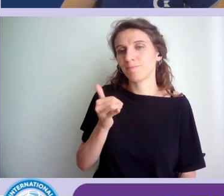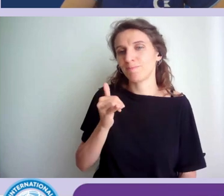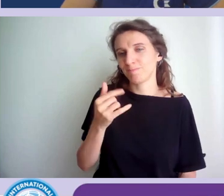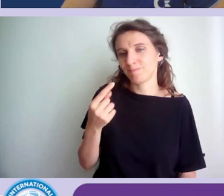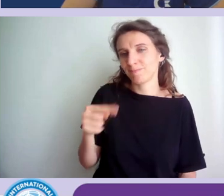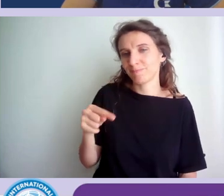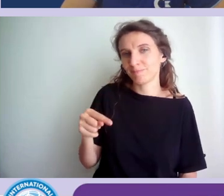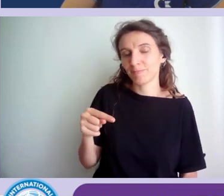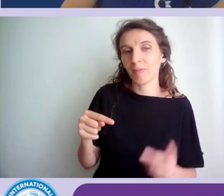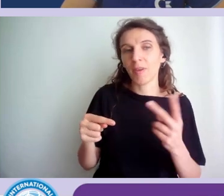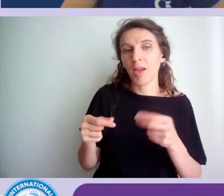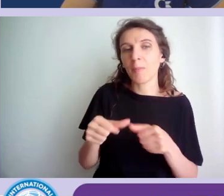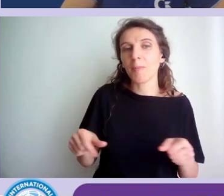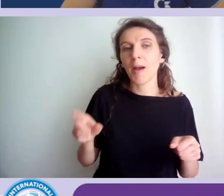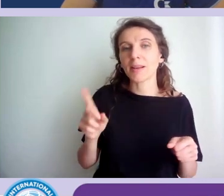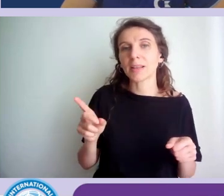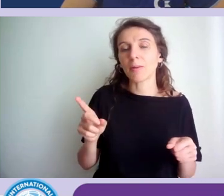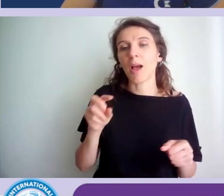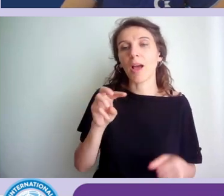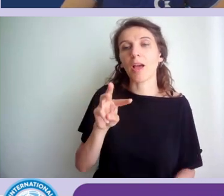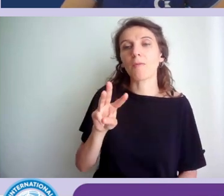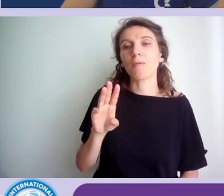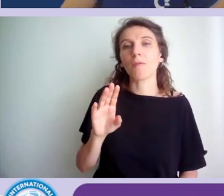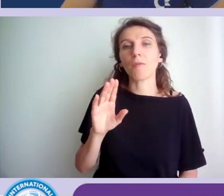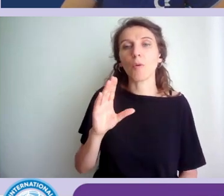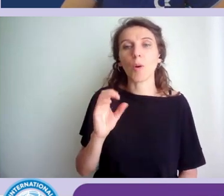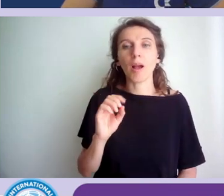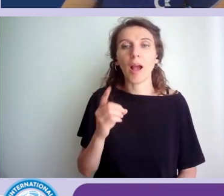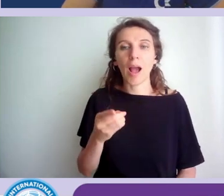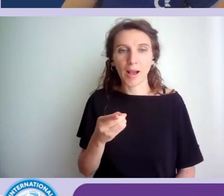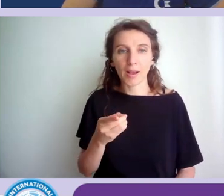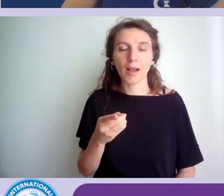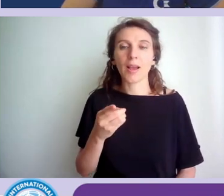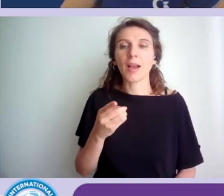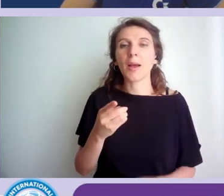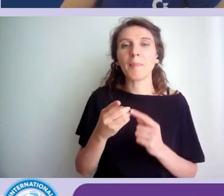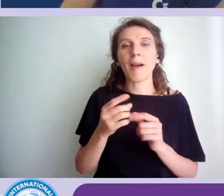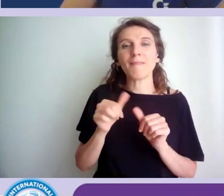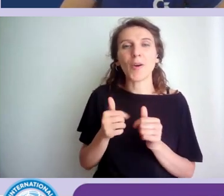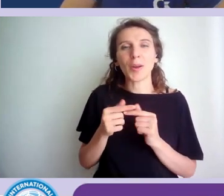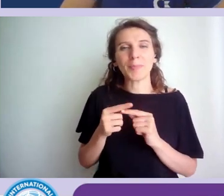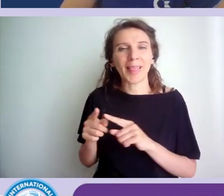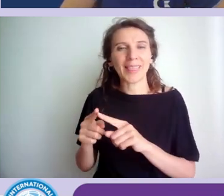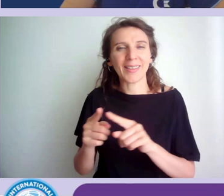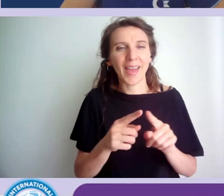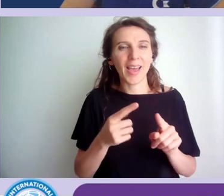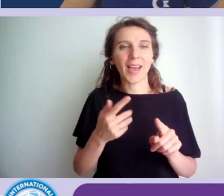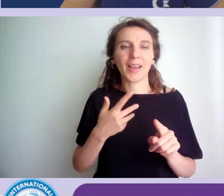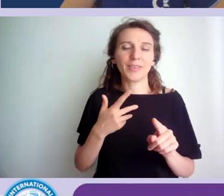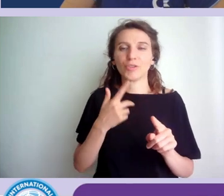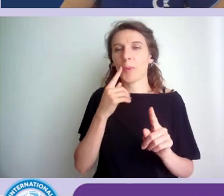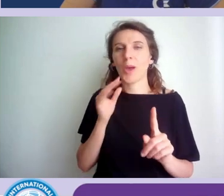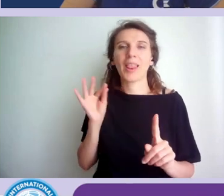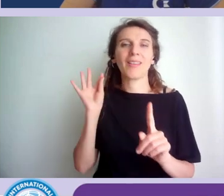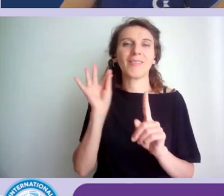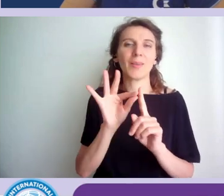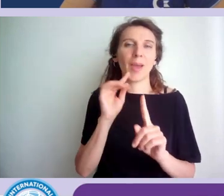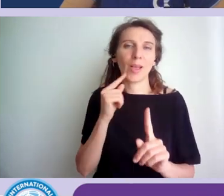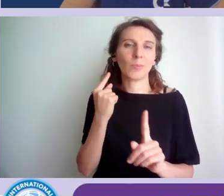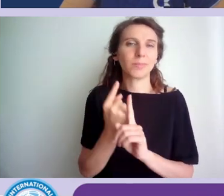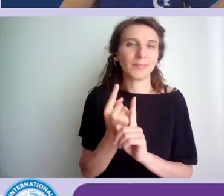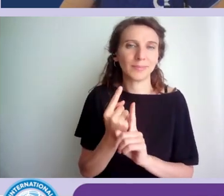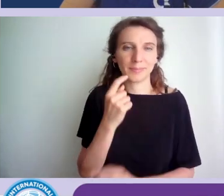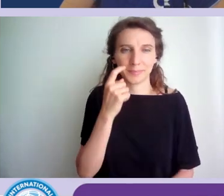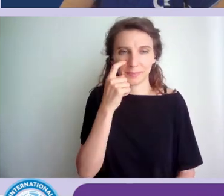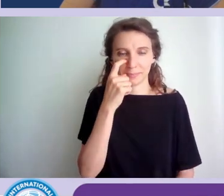fine poi comunque la base sono sempre le Vag declinate in modo Quindi abbiamo sempre quel